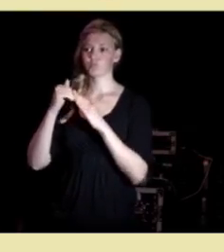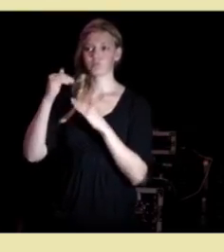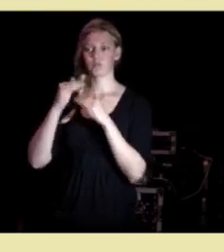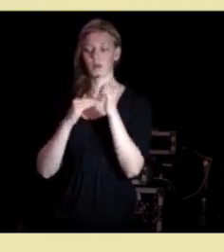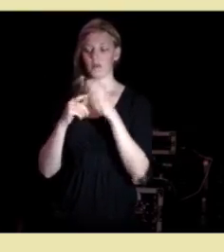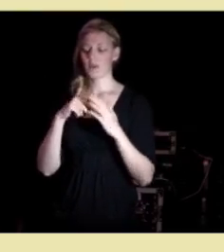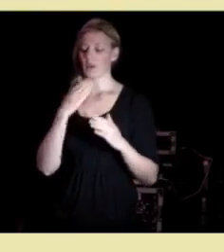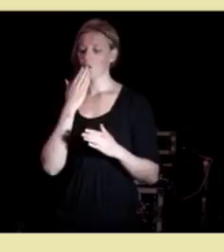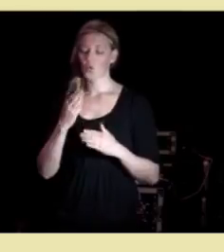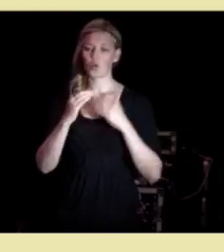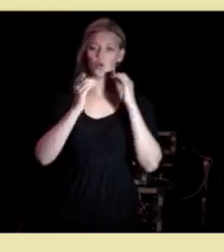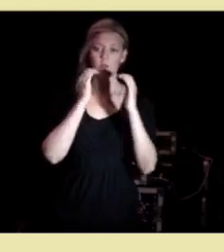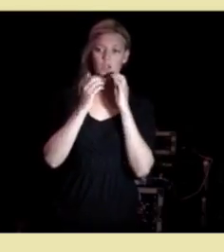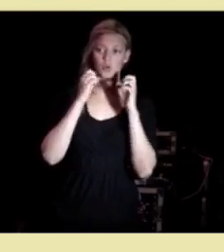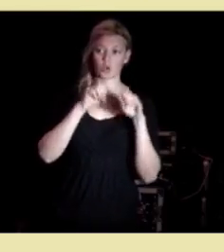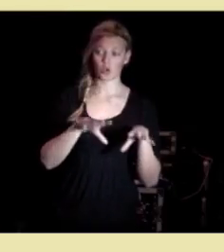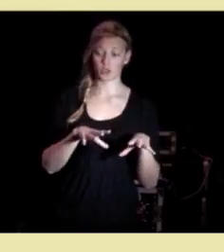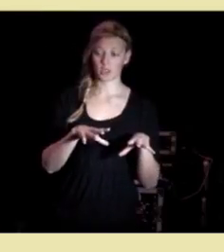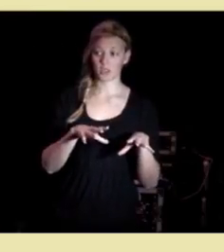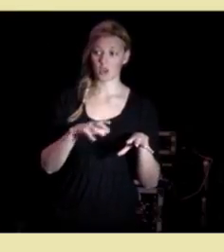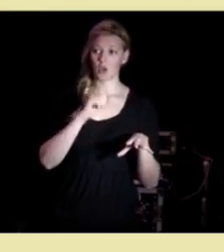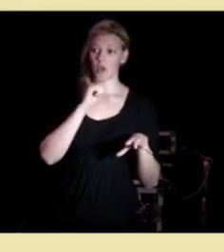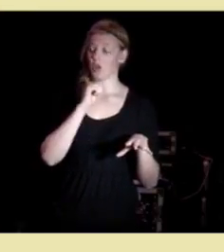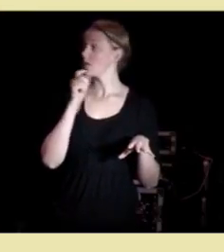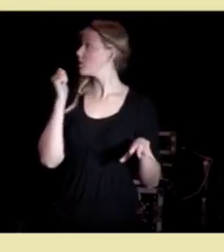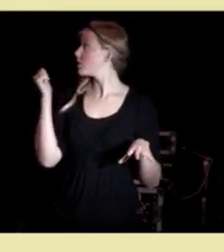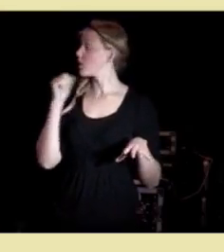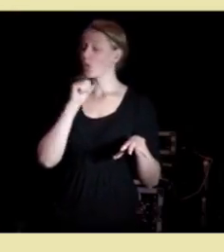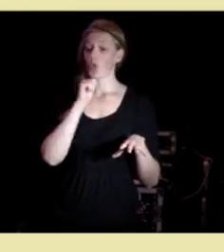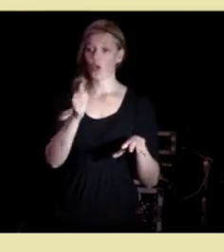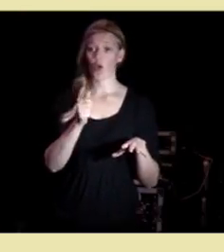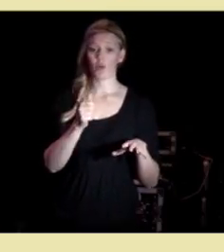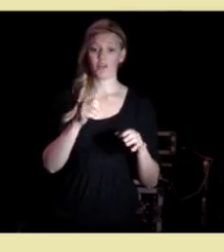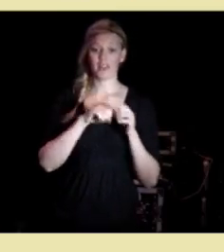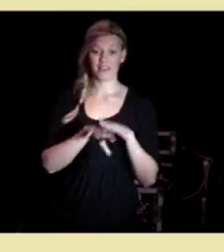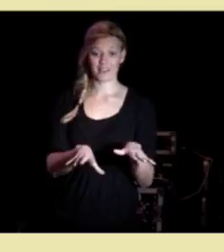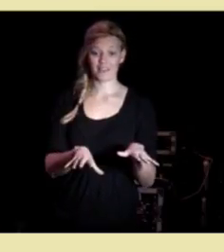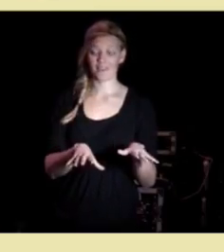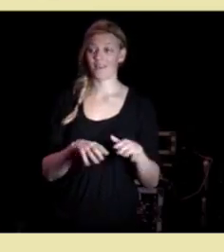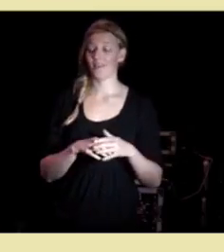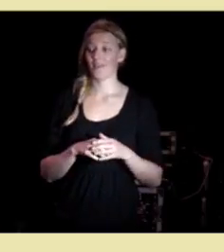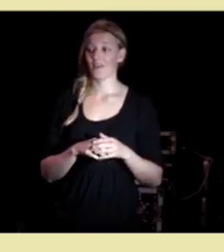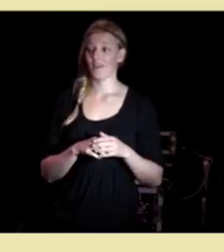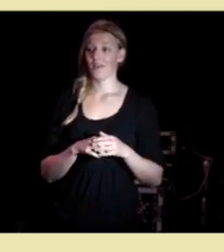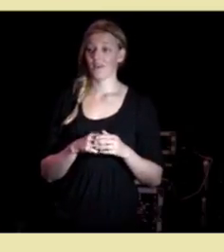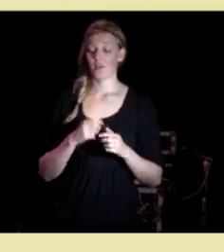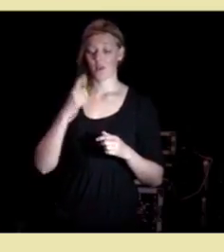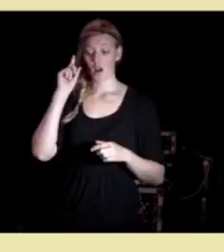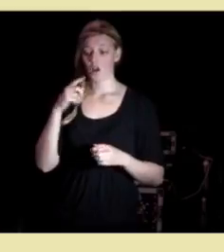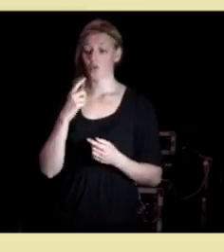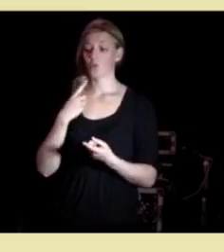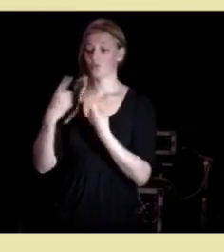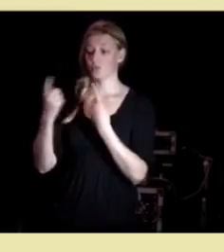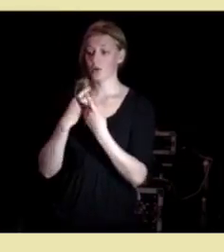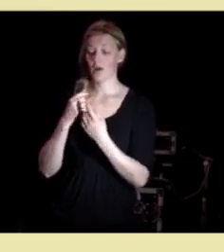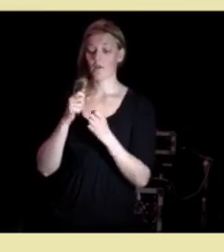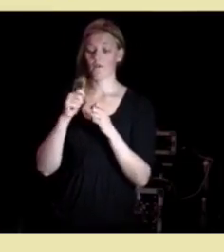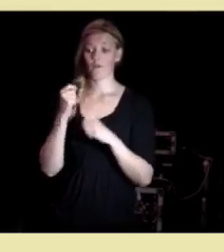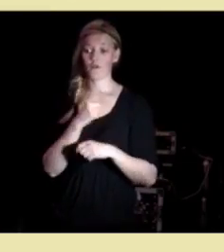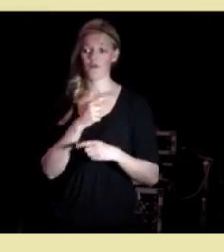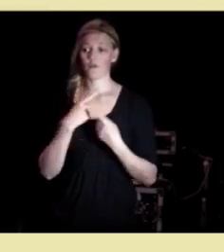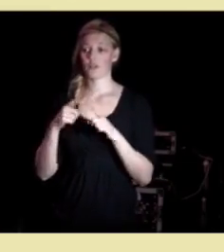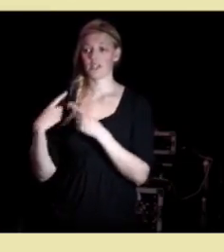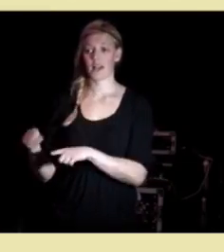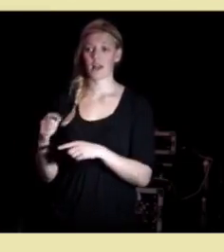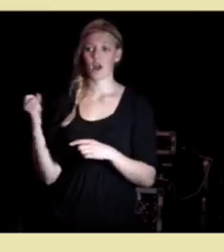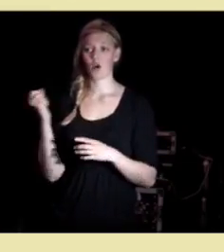gode kommunikasjonsløsninger. Dette er Nødnett, som nå blir etablert i hele landet, gjør at vi kan kommunisere mellom akuttetatene, og gjør at